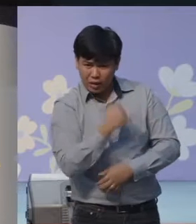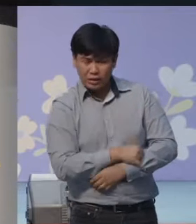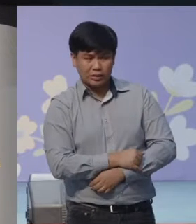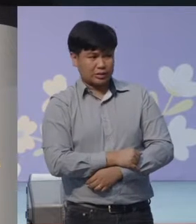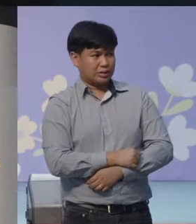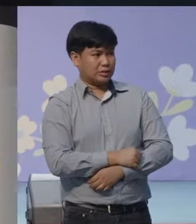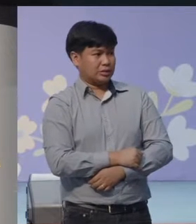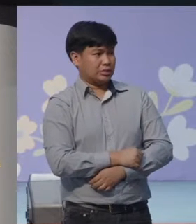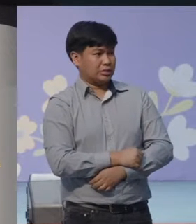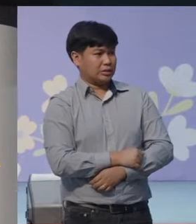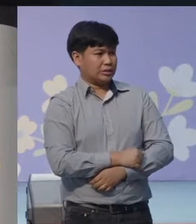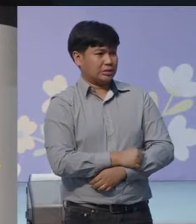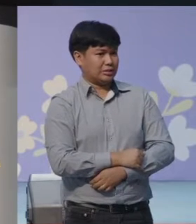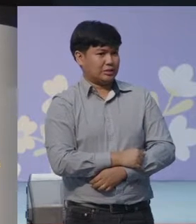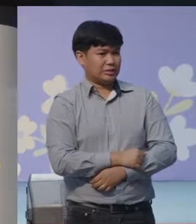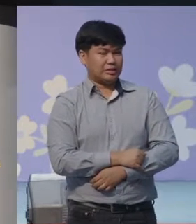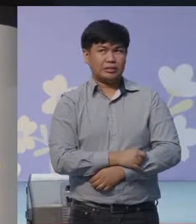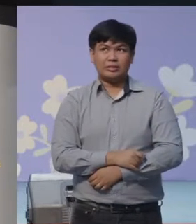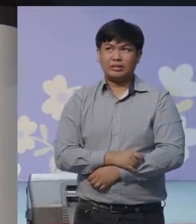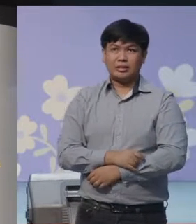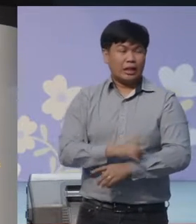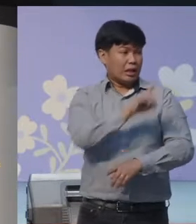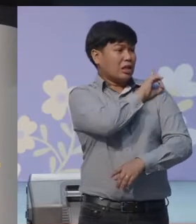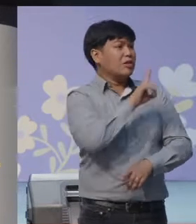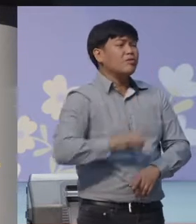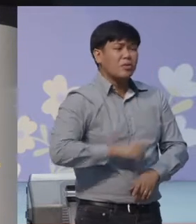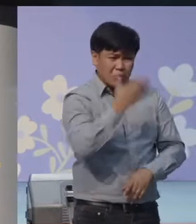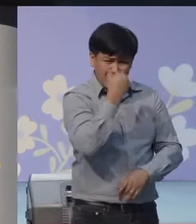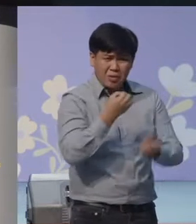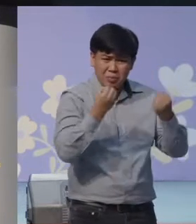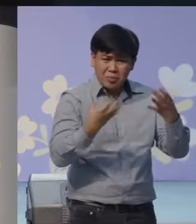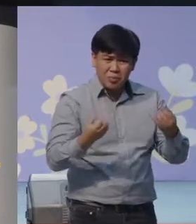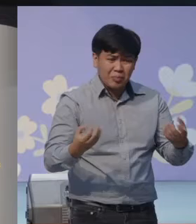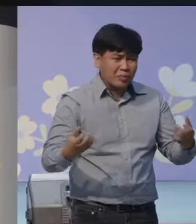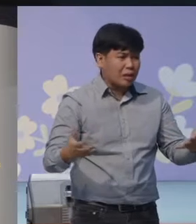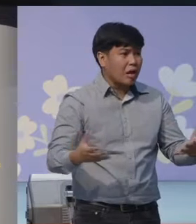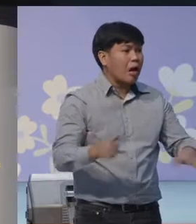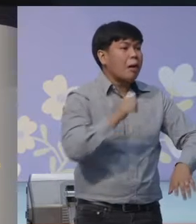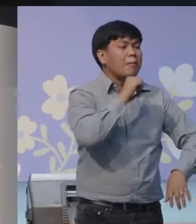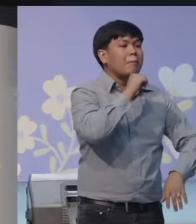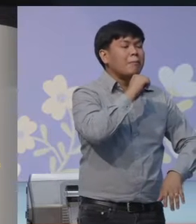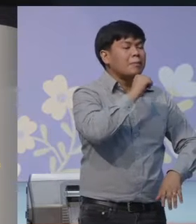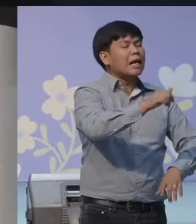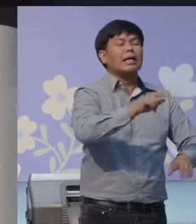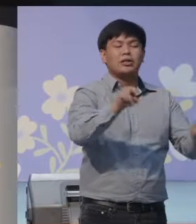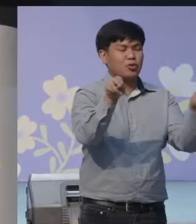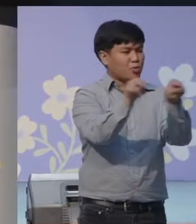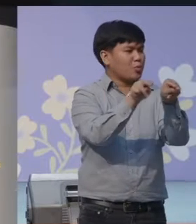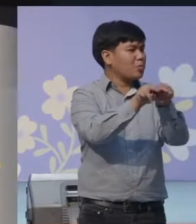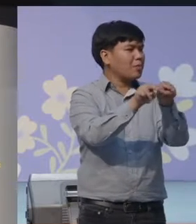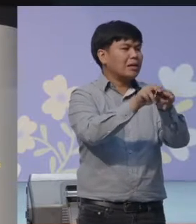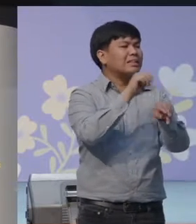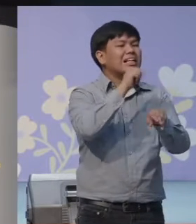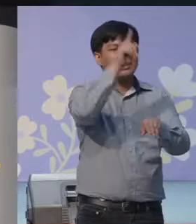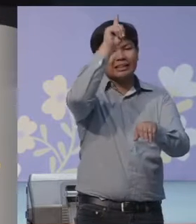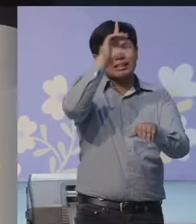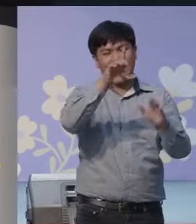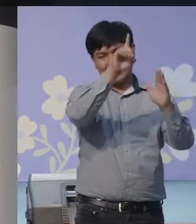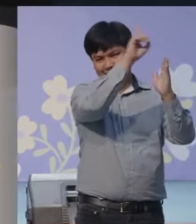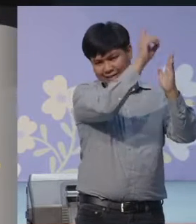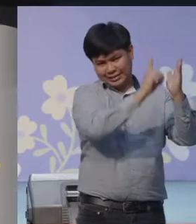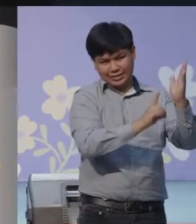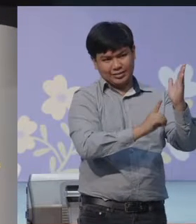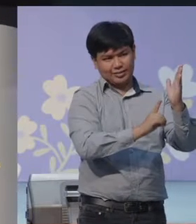ang isang ating si David. Pero hindi yun talaga ang kagustuhan ng Panginoon.